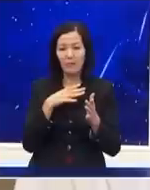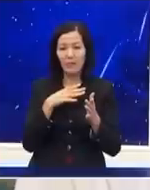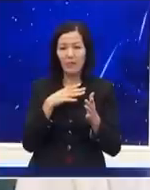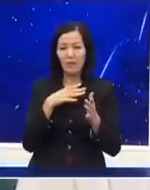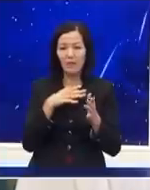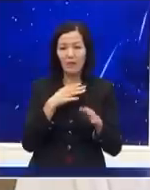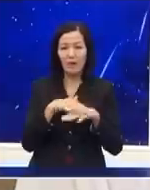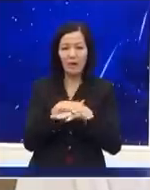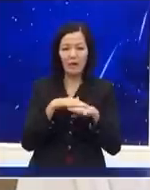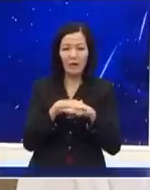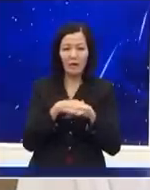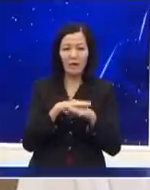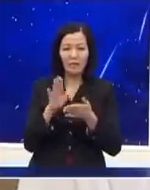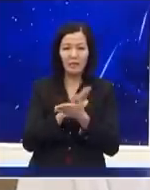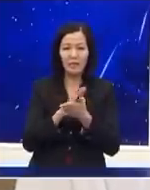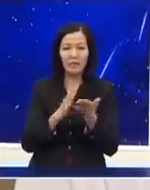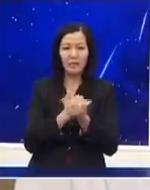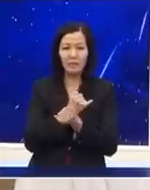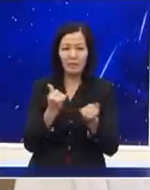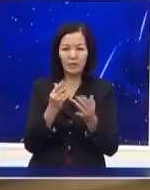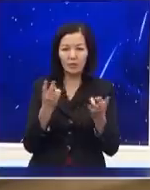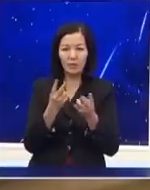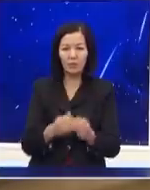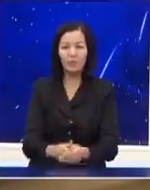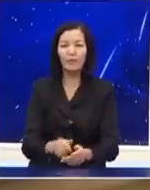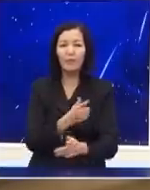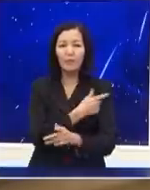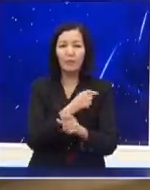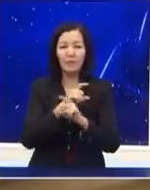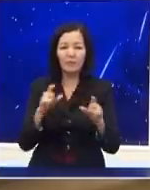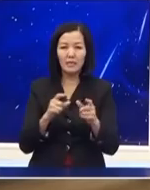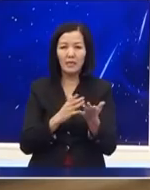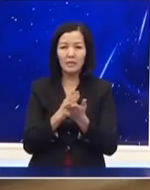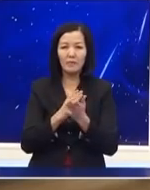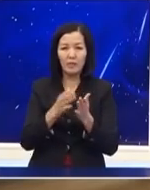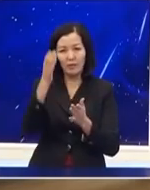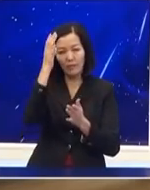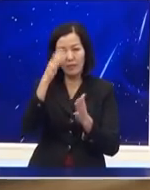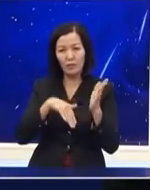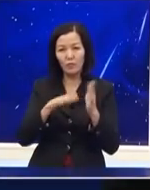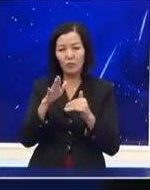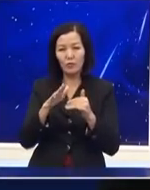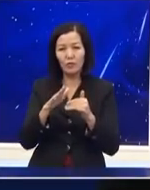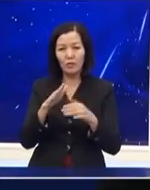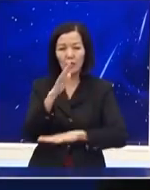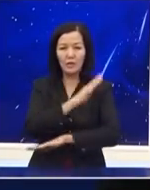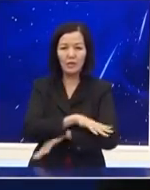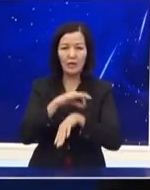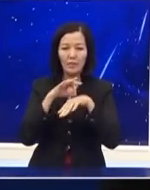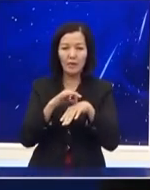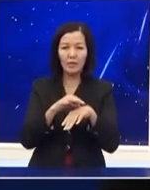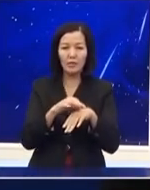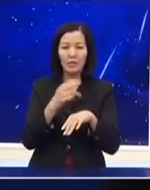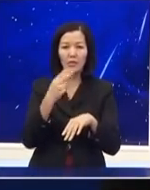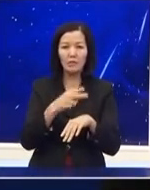осы халыққа тегін қызмет ету. Медициналық қызметкерлерін біліктілігін артыру үшін ұйымдастырылған мастер-класс қарашаның